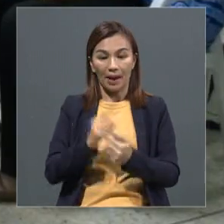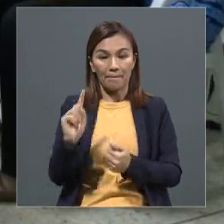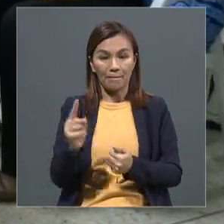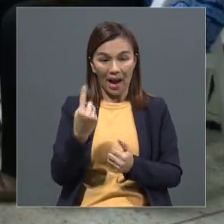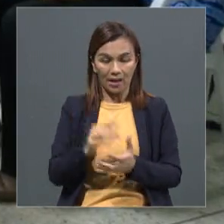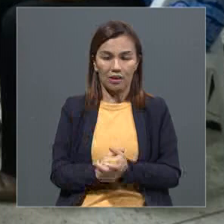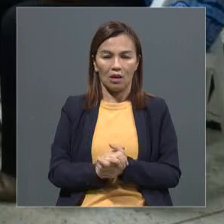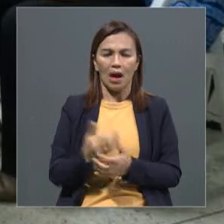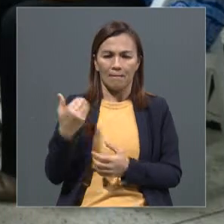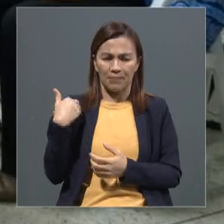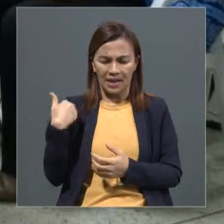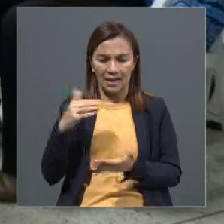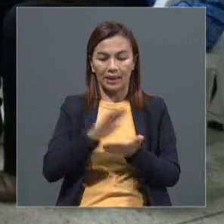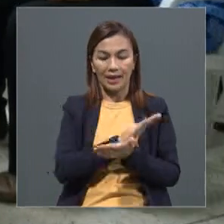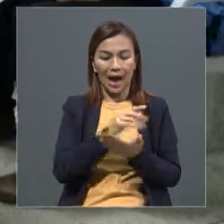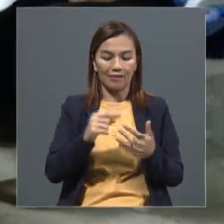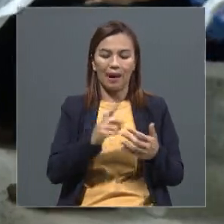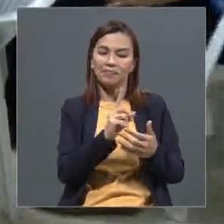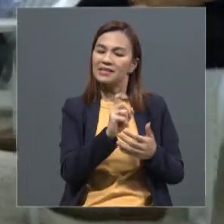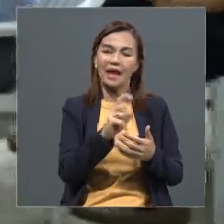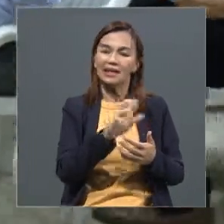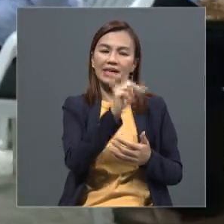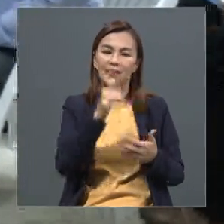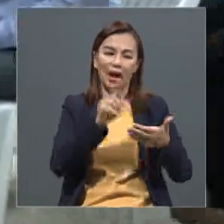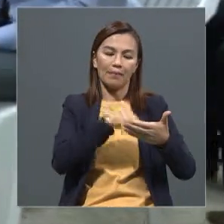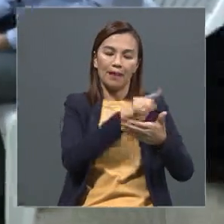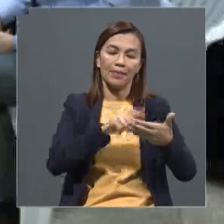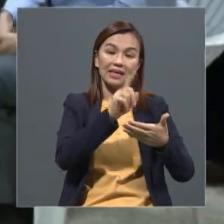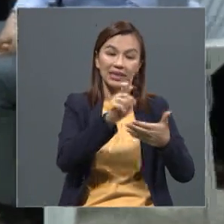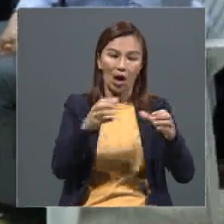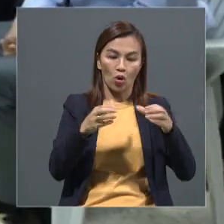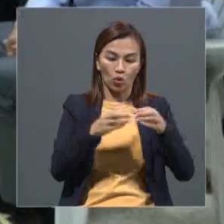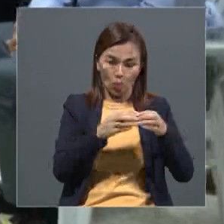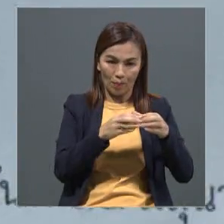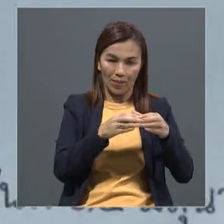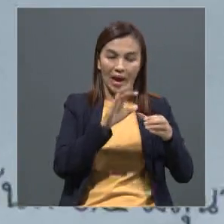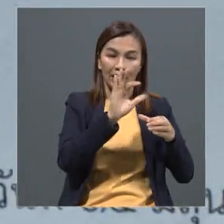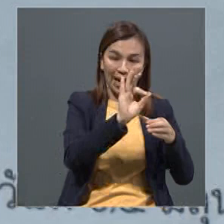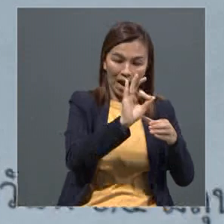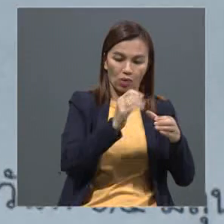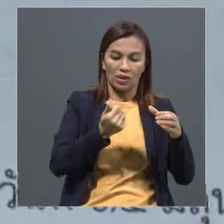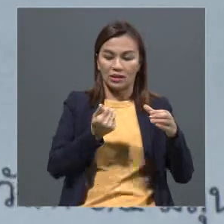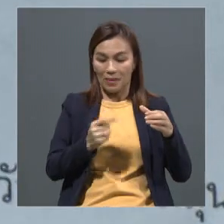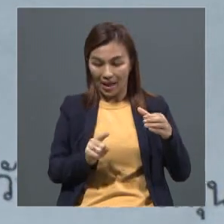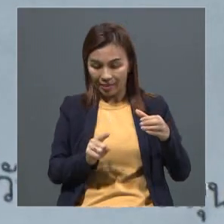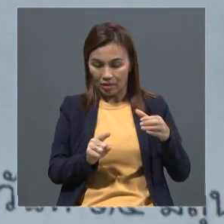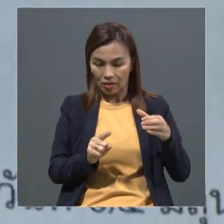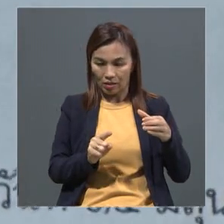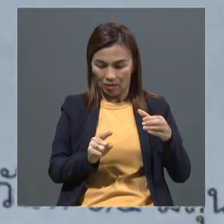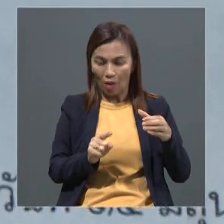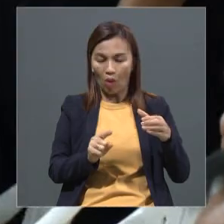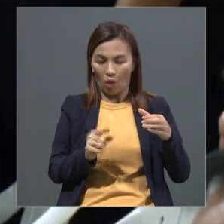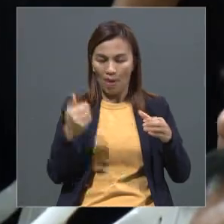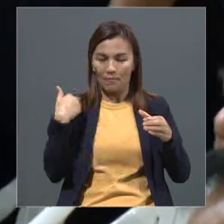บัตรเสีย 3ใบเท่าเดิมนะแต่บัตรเสีย 3ใบเนี่ยเป็นของกลุ่ม 9 1ใบกลุ่ม 11 2ใบนะครับถามว่าทำไมถึง